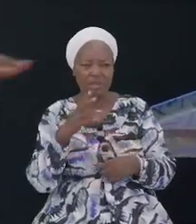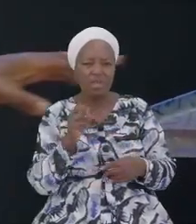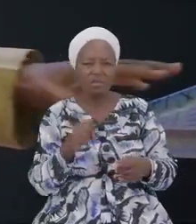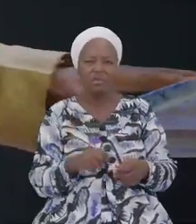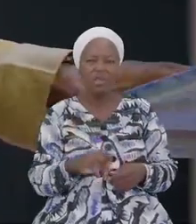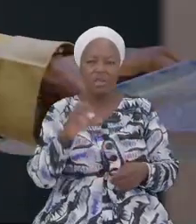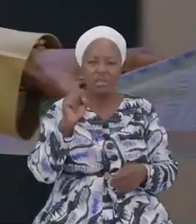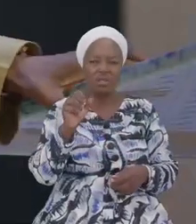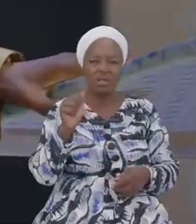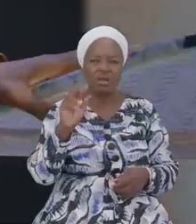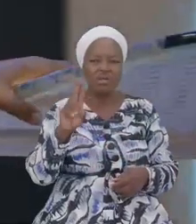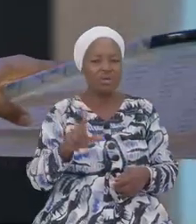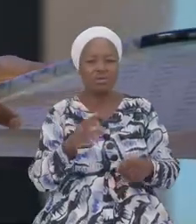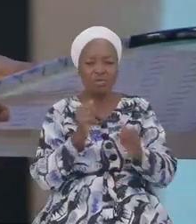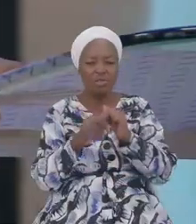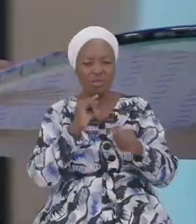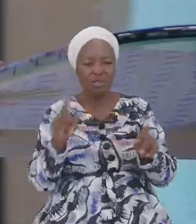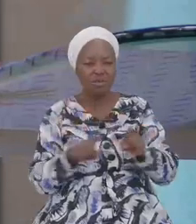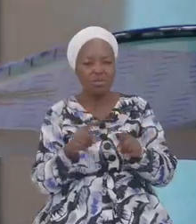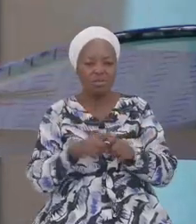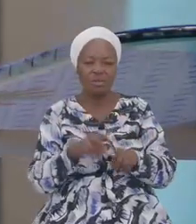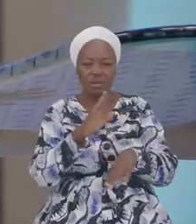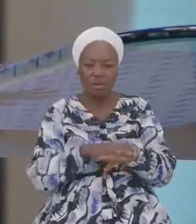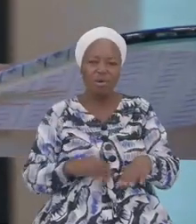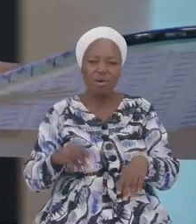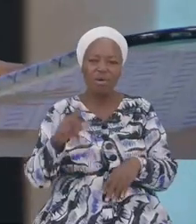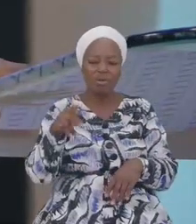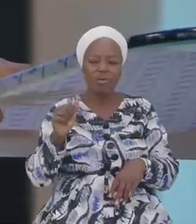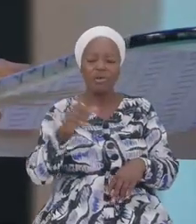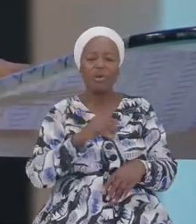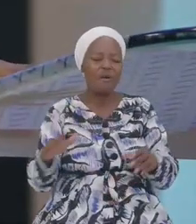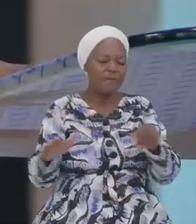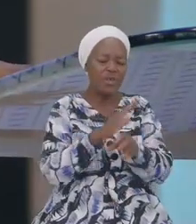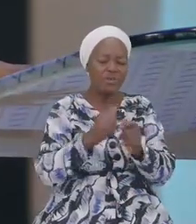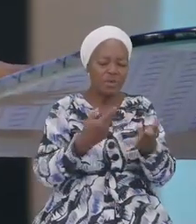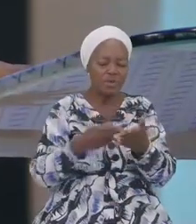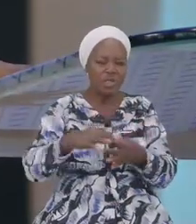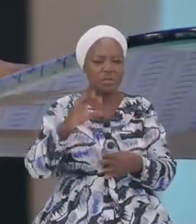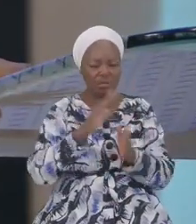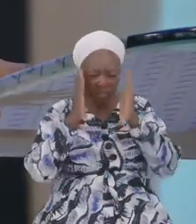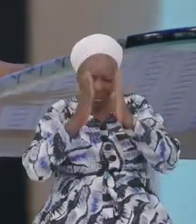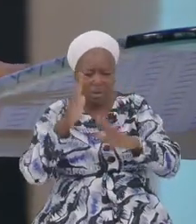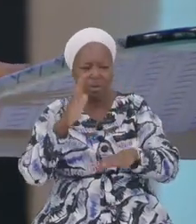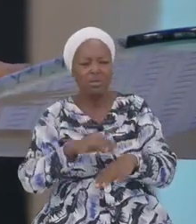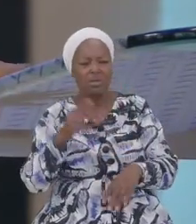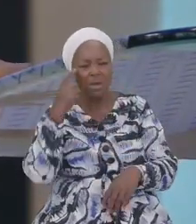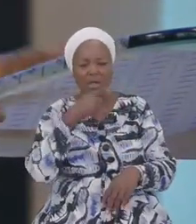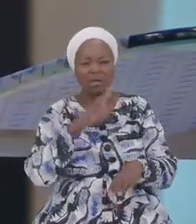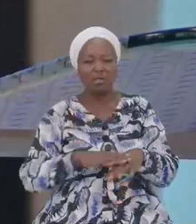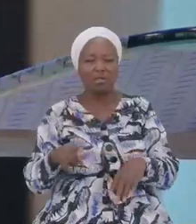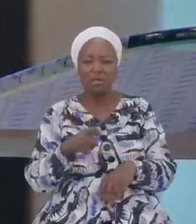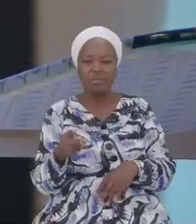Alors Saul, aussi appelé Paul, rempli du Saint-Esprit, fixa les regards sur lui. Vous